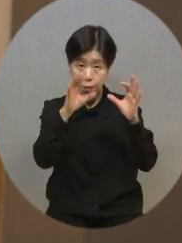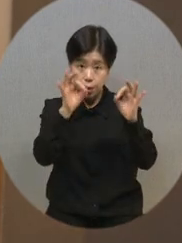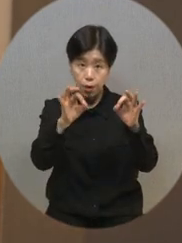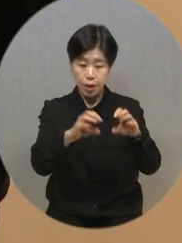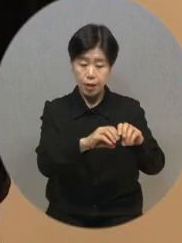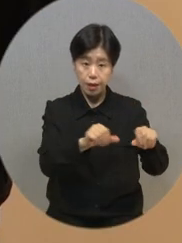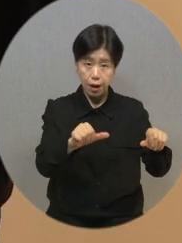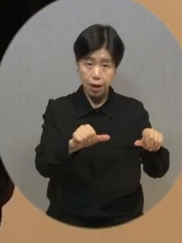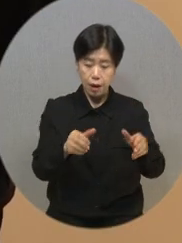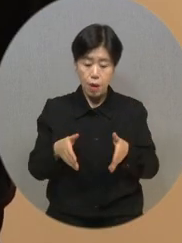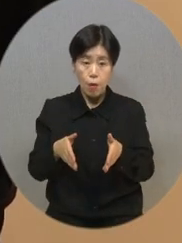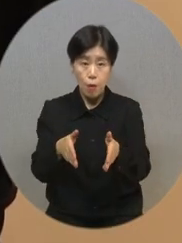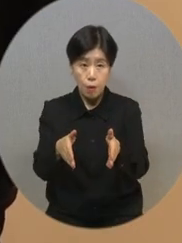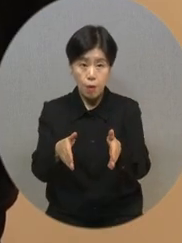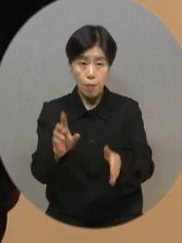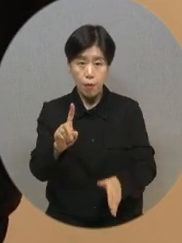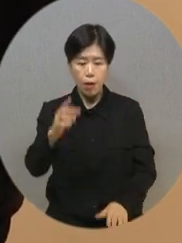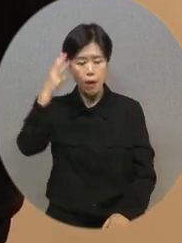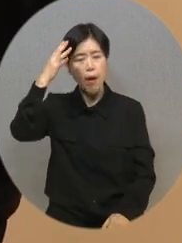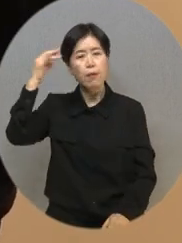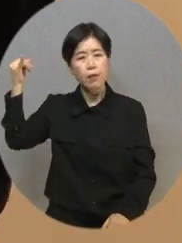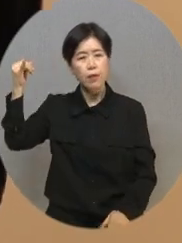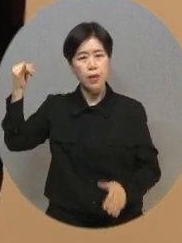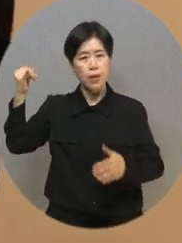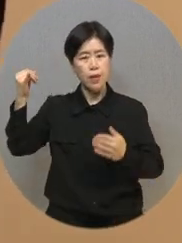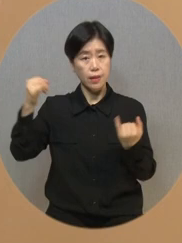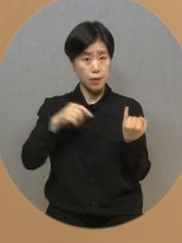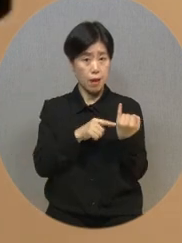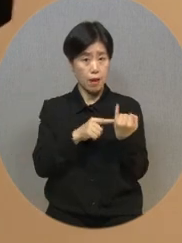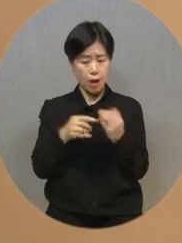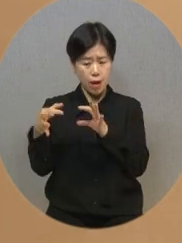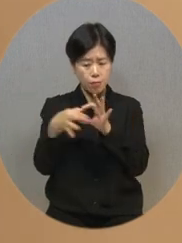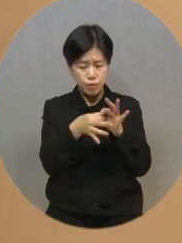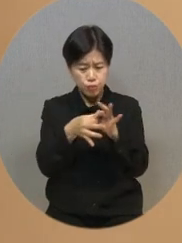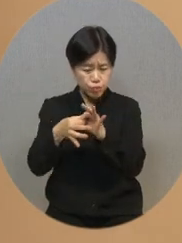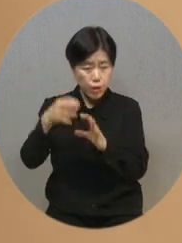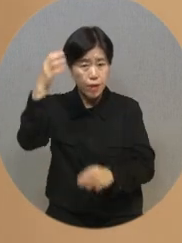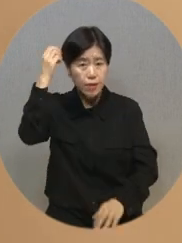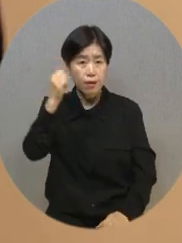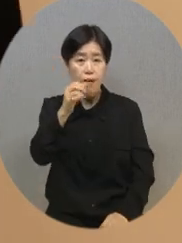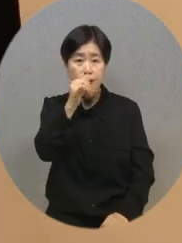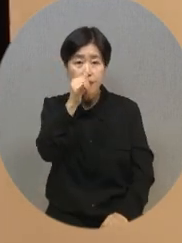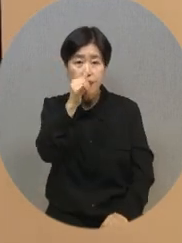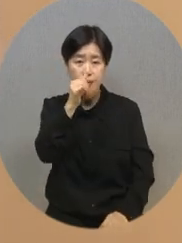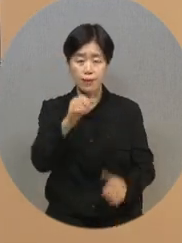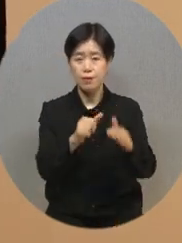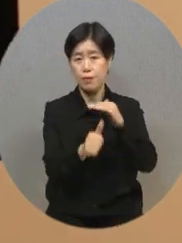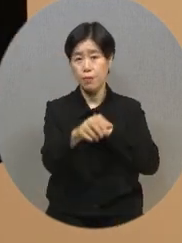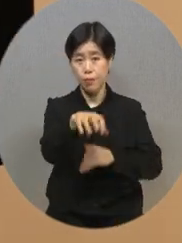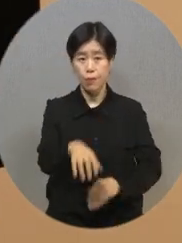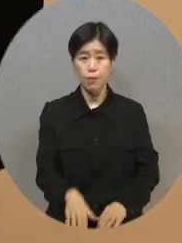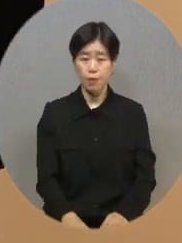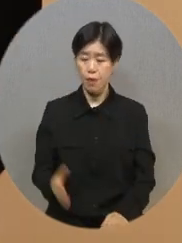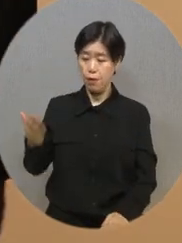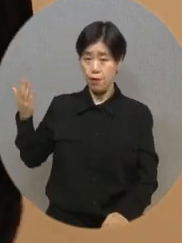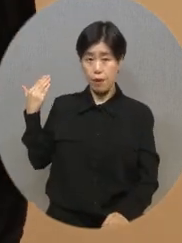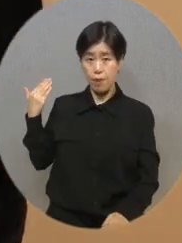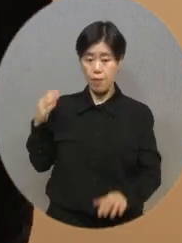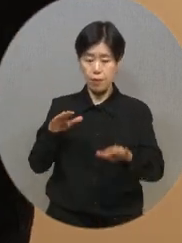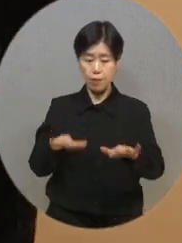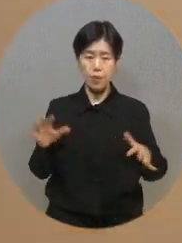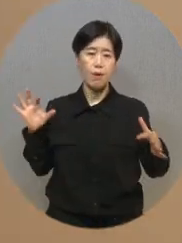땅과 골목은 할머니와의 기억이 얽힌 중요한 상징적 요소로 과거와 연결된 현재를